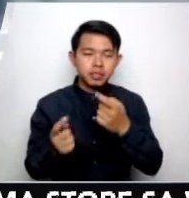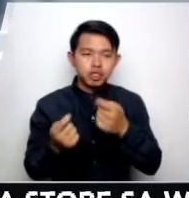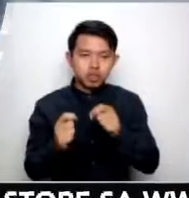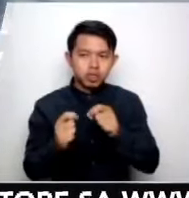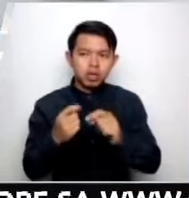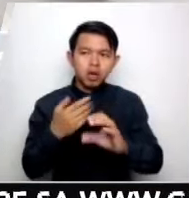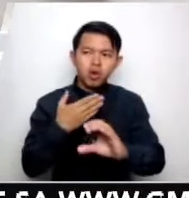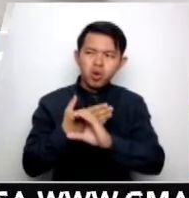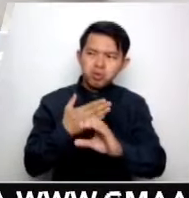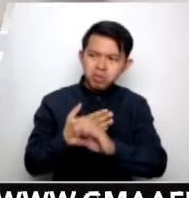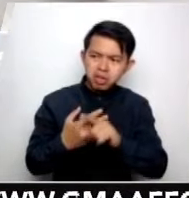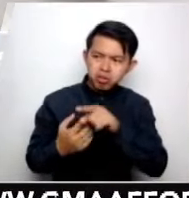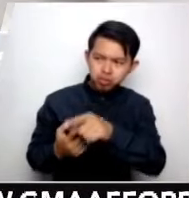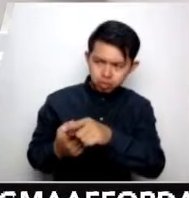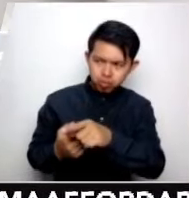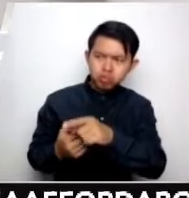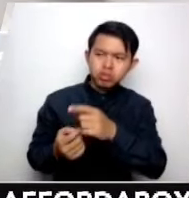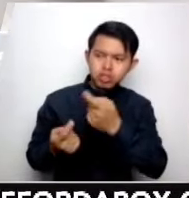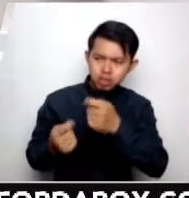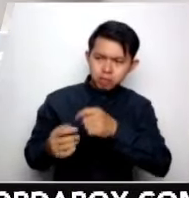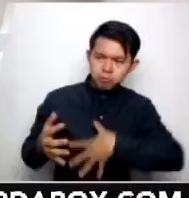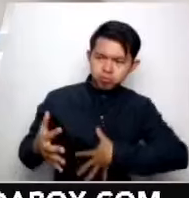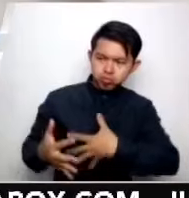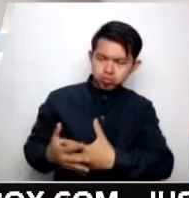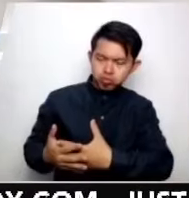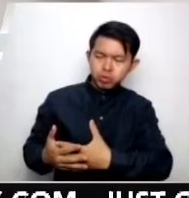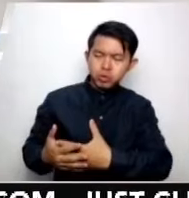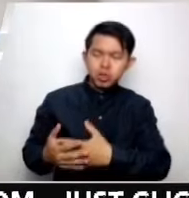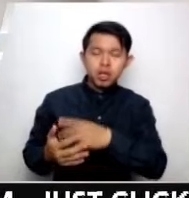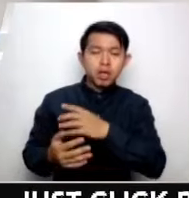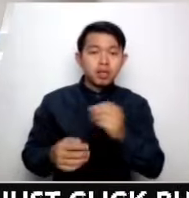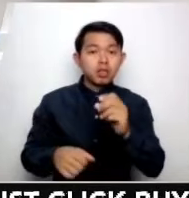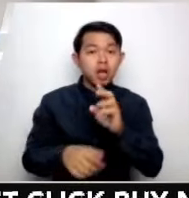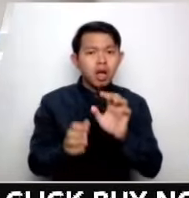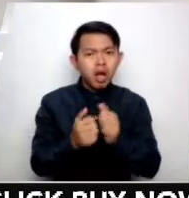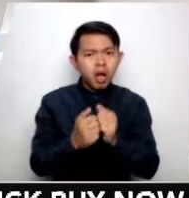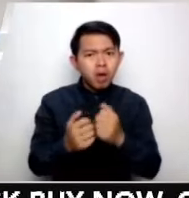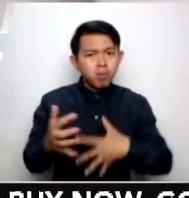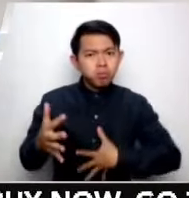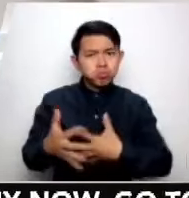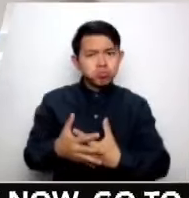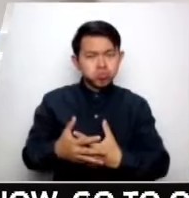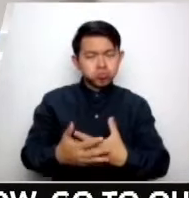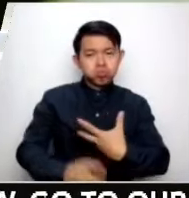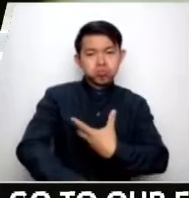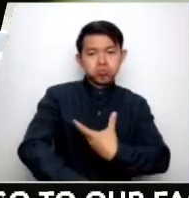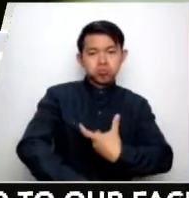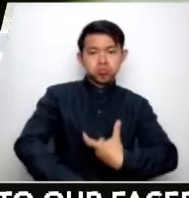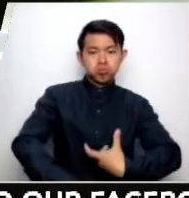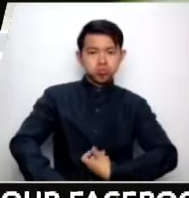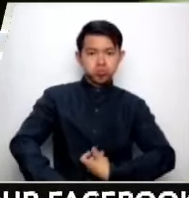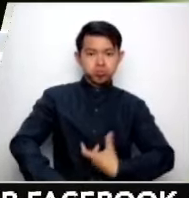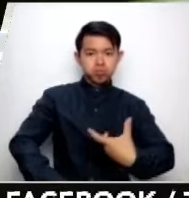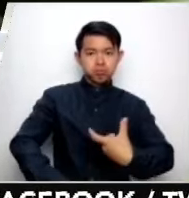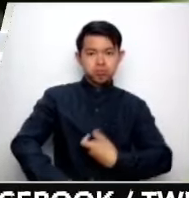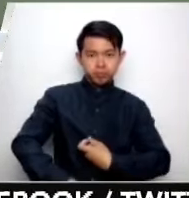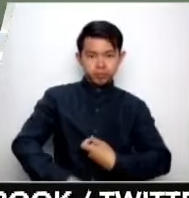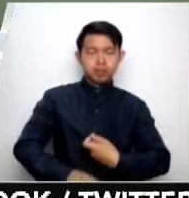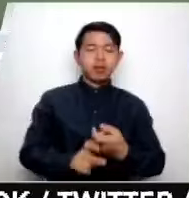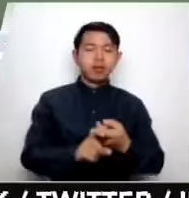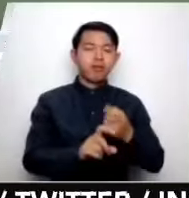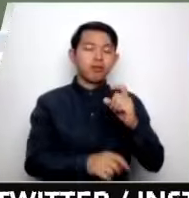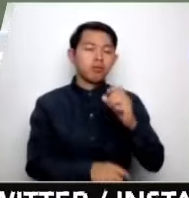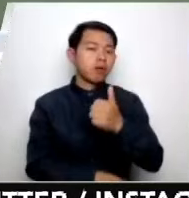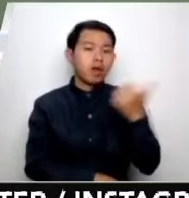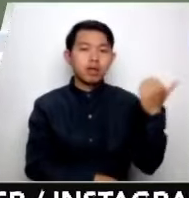anak ng iba ini-inject sa surrogate mother ang fertilized egg mula sa ibang tao legal sa maraming bansa ang